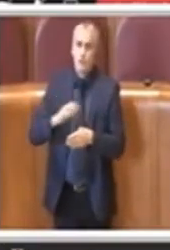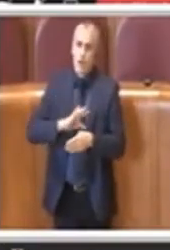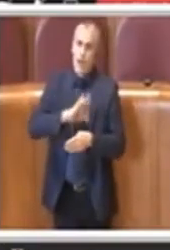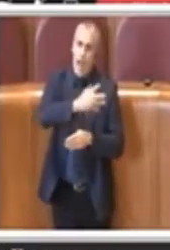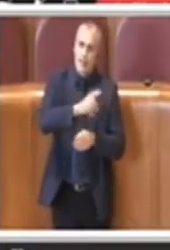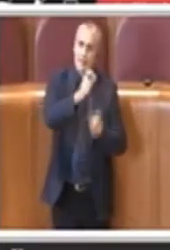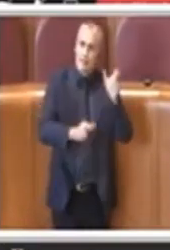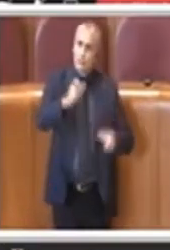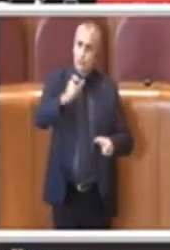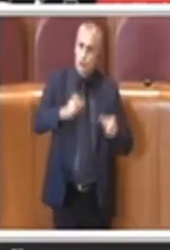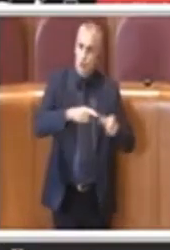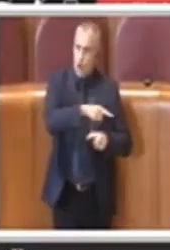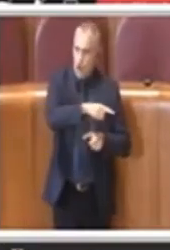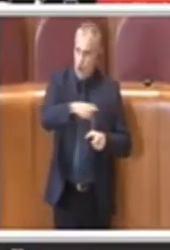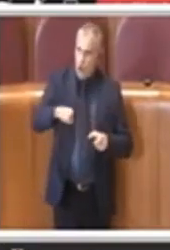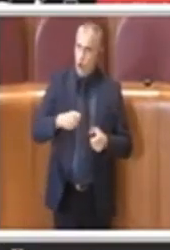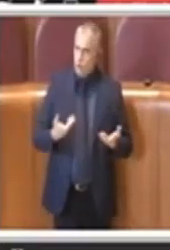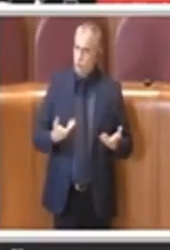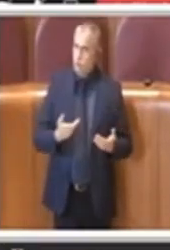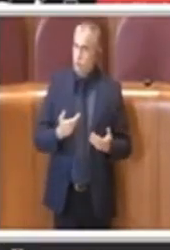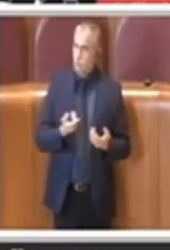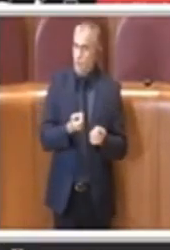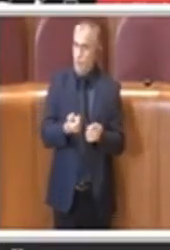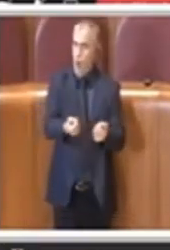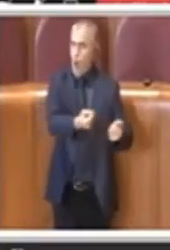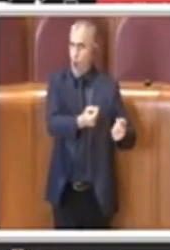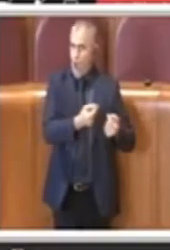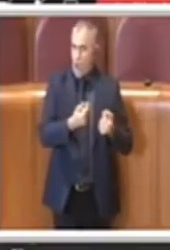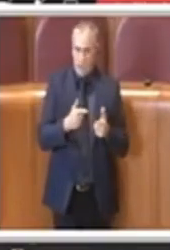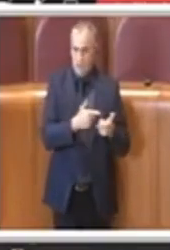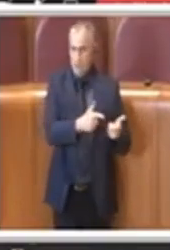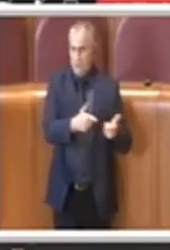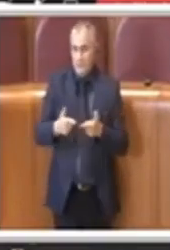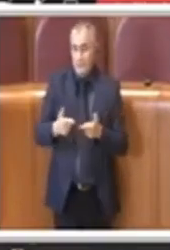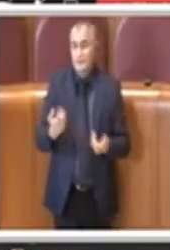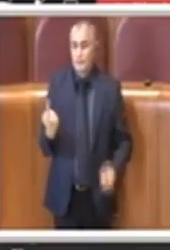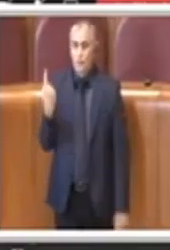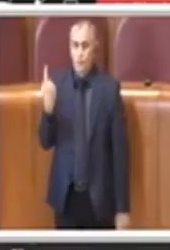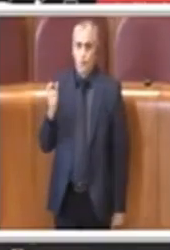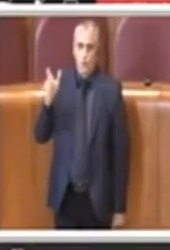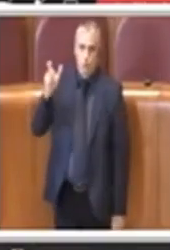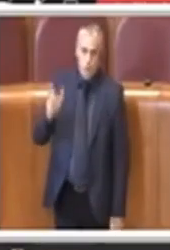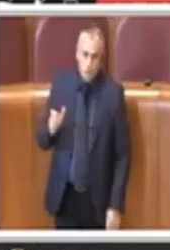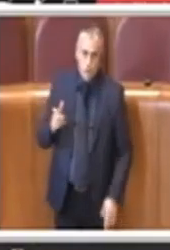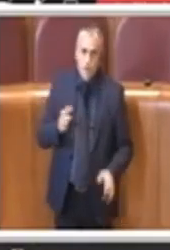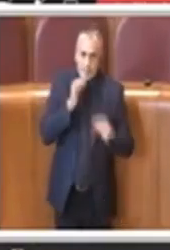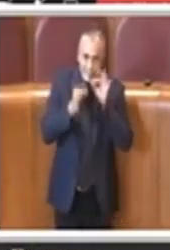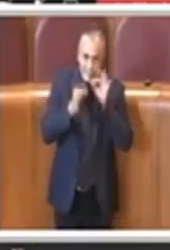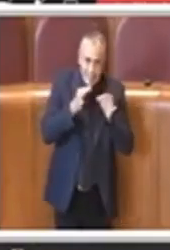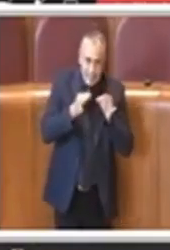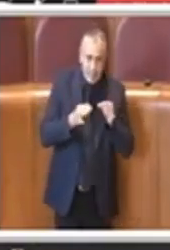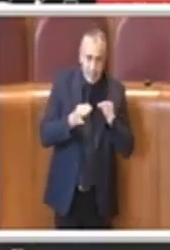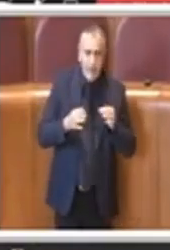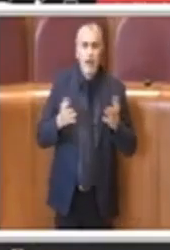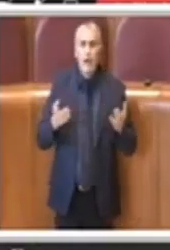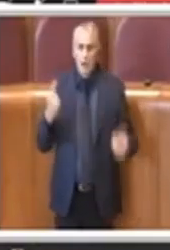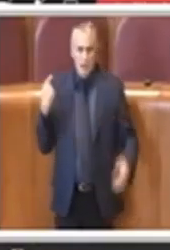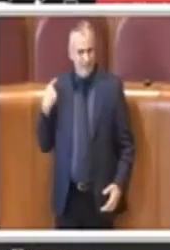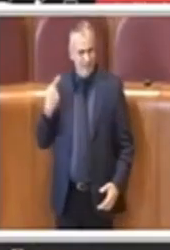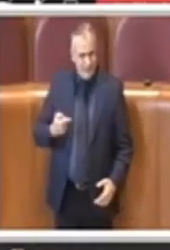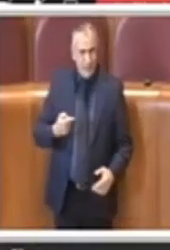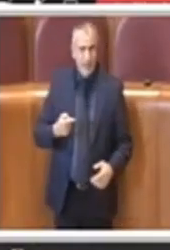su questo all'interno dell'amministrazione sono pochissime, quasi nulla. Questo per farvi capire che non c'è stata mai